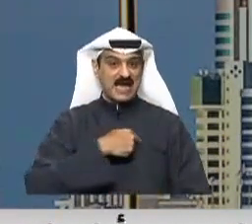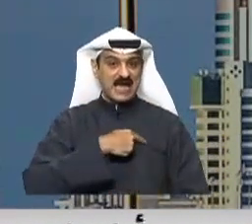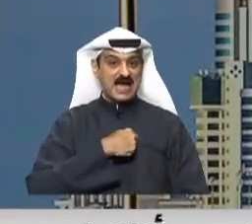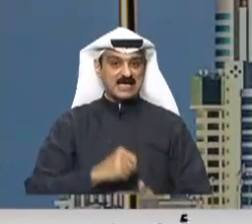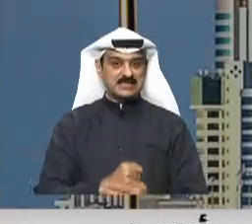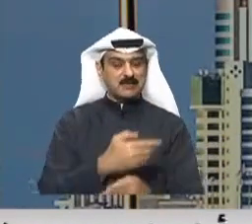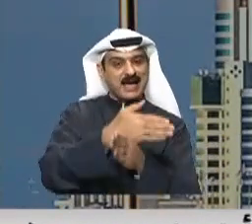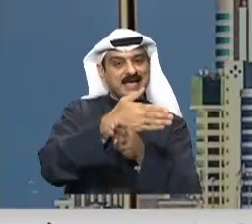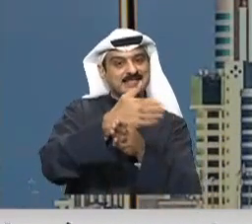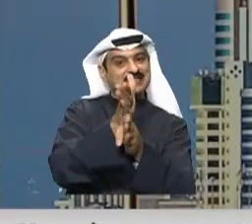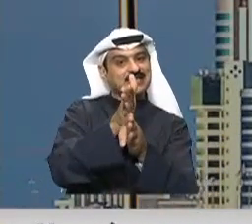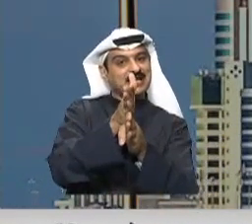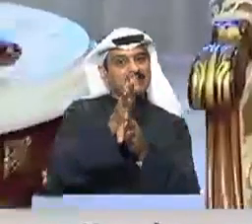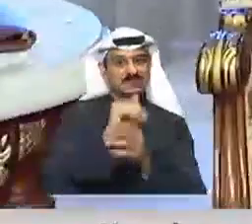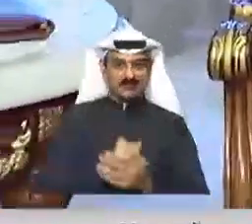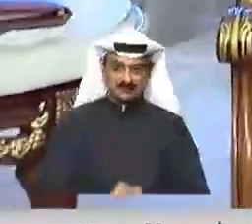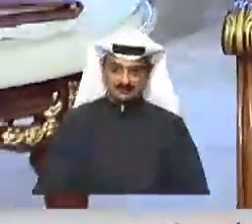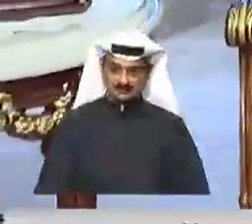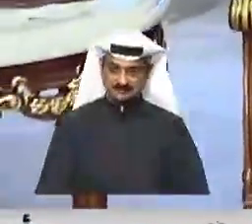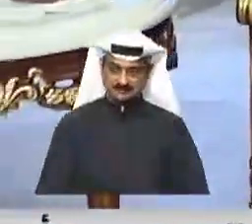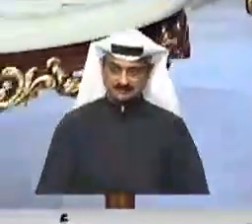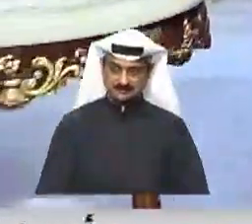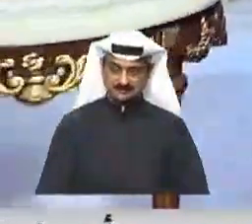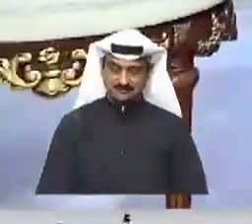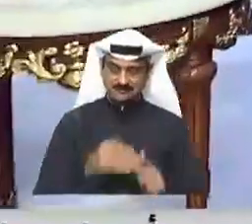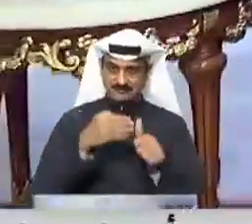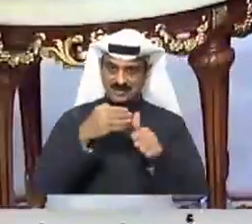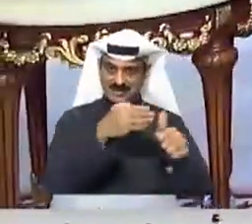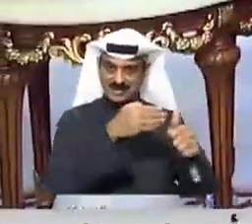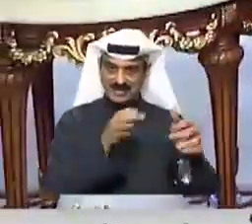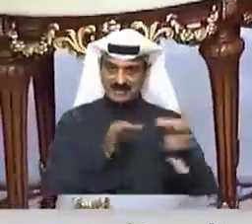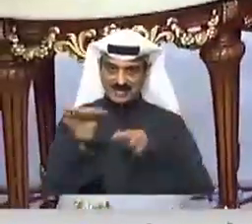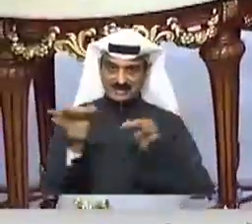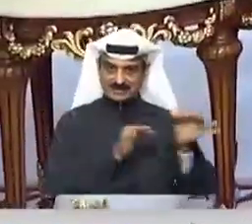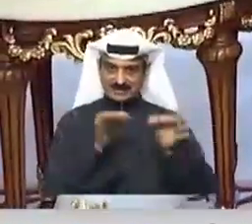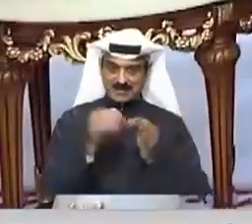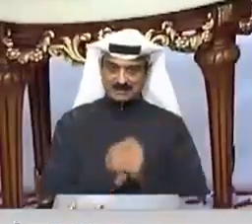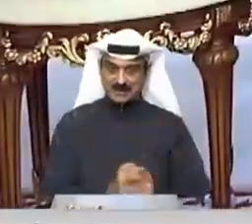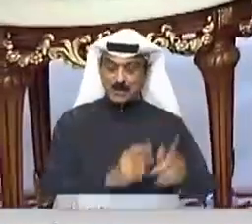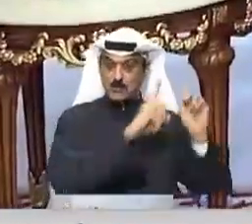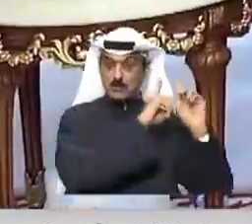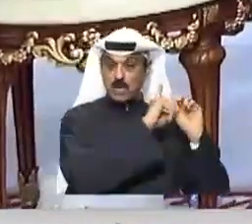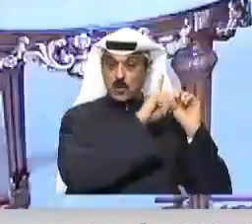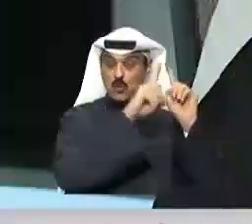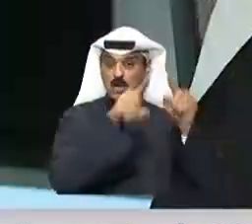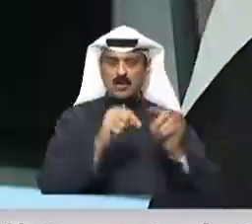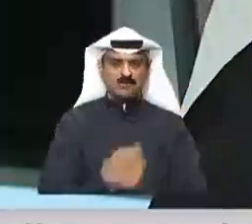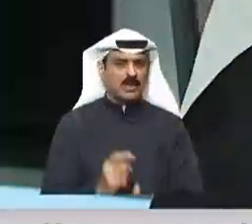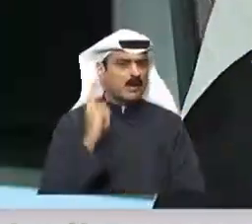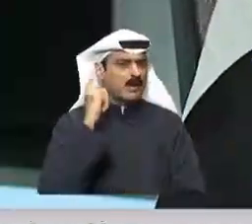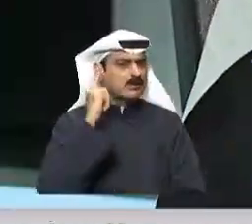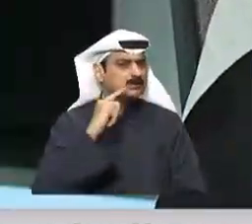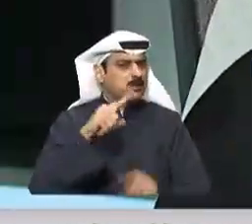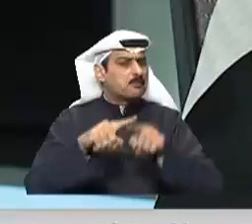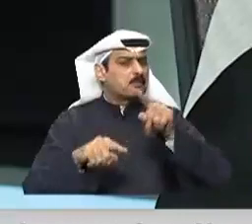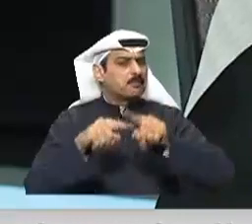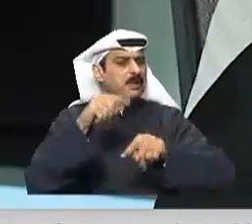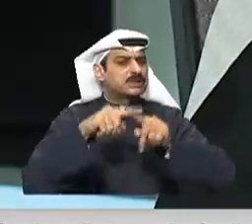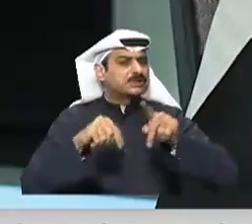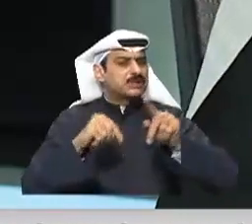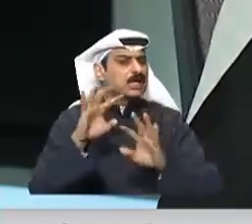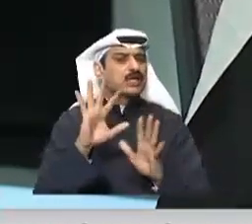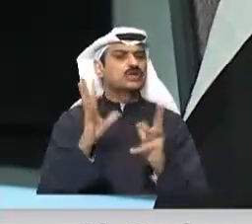تصحيح المسار هذه القياده السياسيه منذ يومها الاول تستمع للناس وتستمع لممثلين الناس